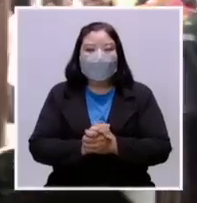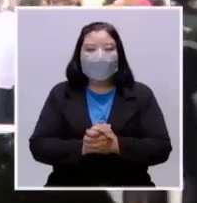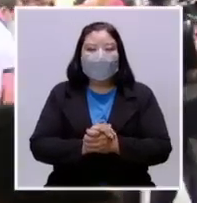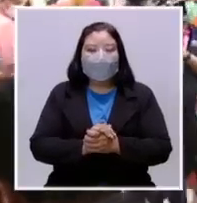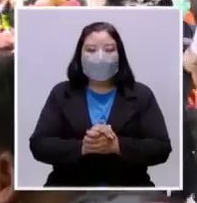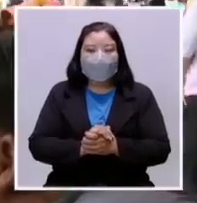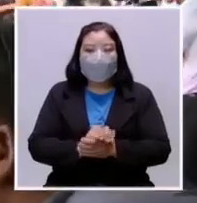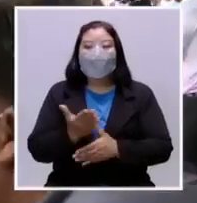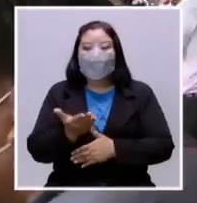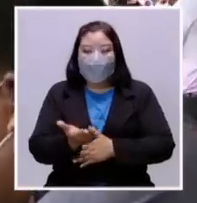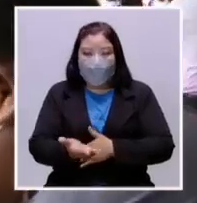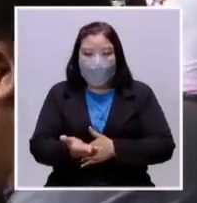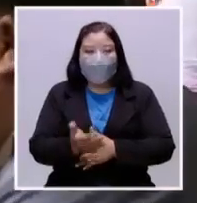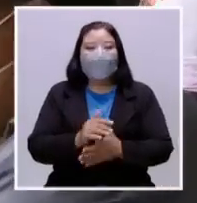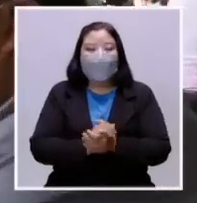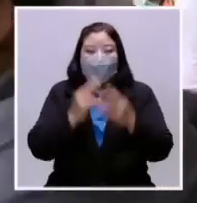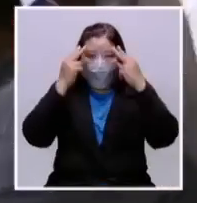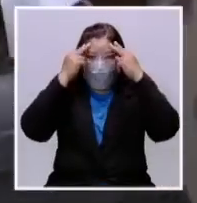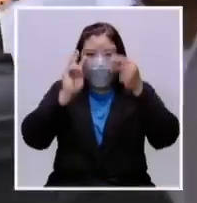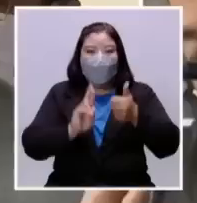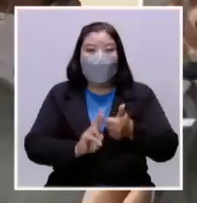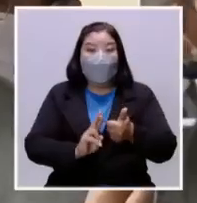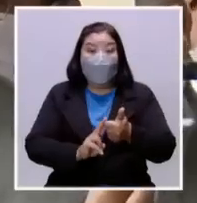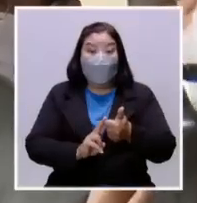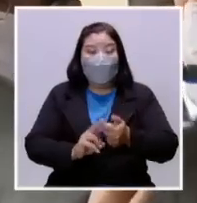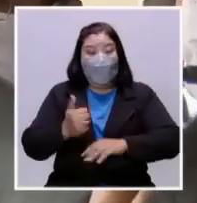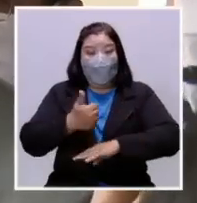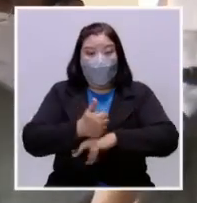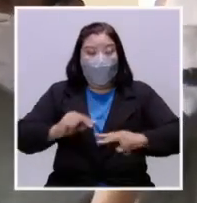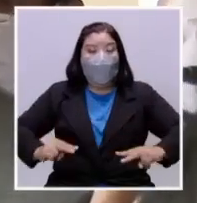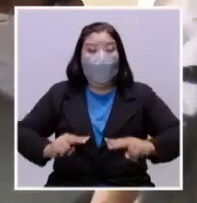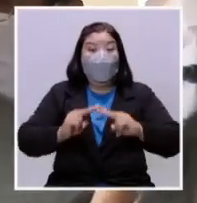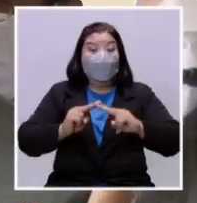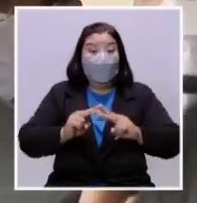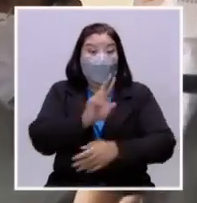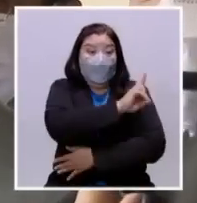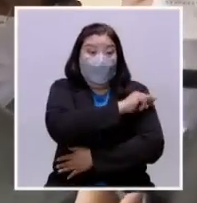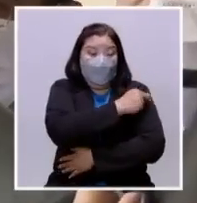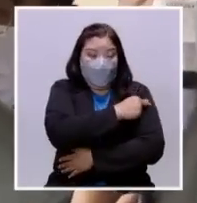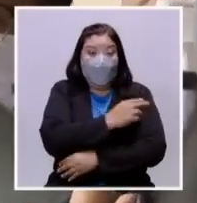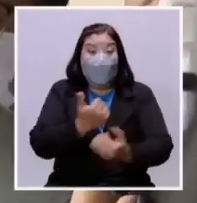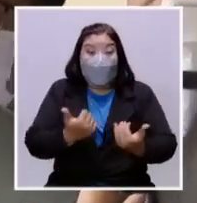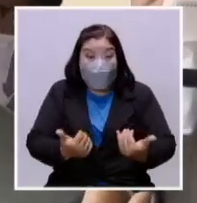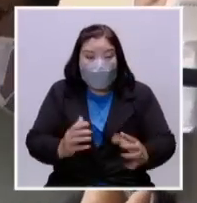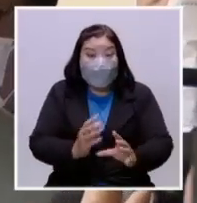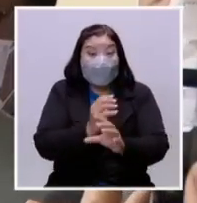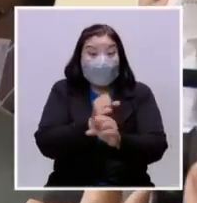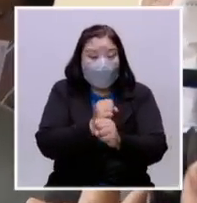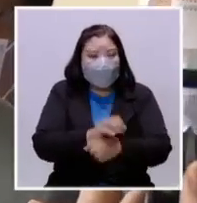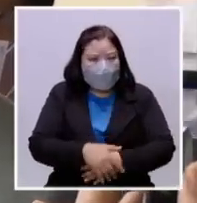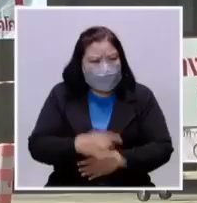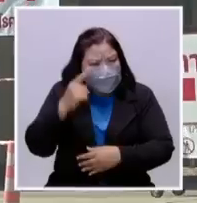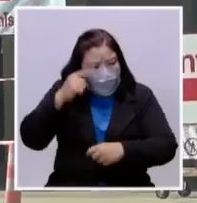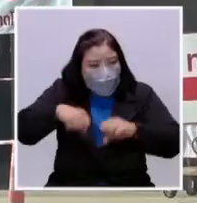เรื่องนี้นายอนุทินชาญวีรกูลรองนายกรัฐมนตรีรัฐมนตรีว่าการกระทรวงสาธารณสุขนะคะกล่าวถึงกรณีที่มีการพิจารณ